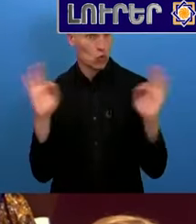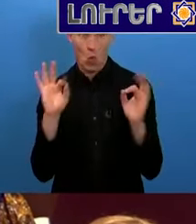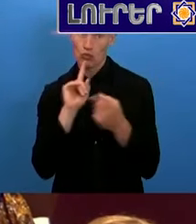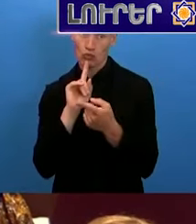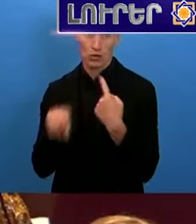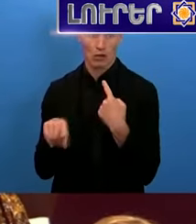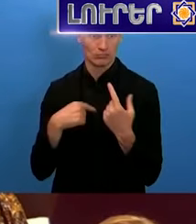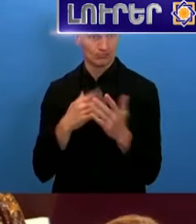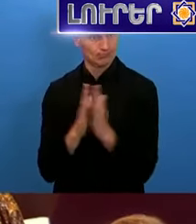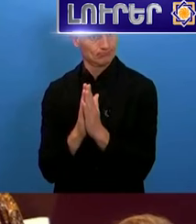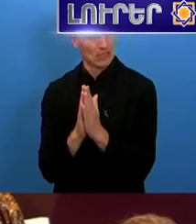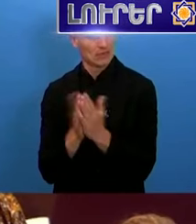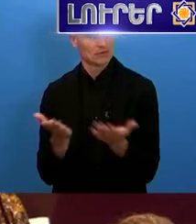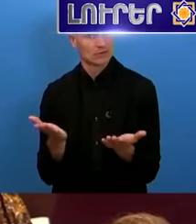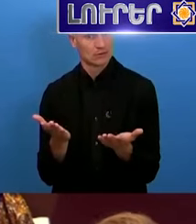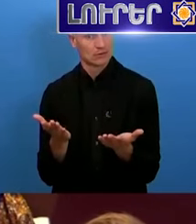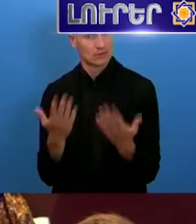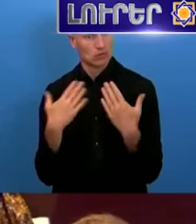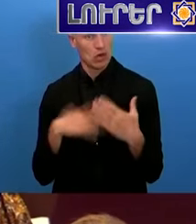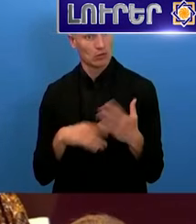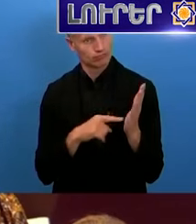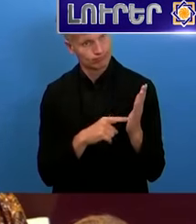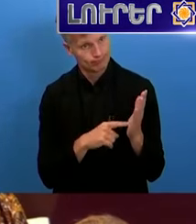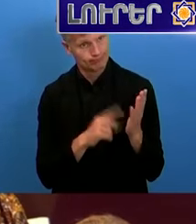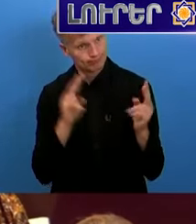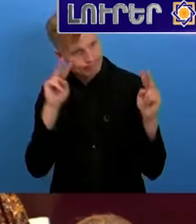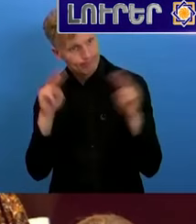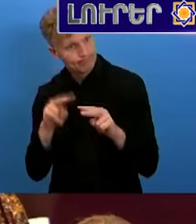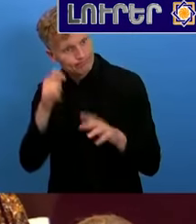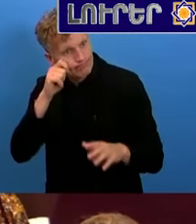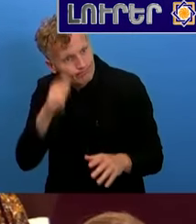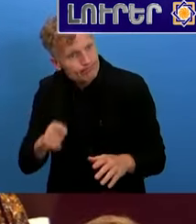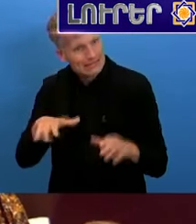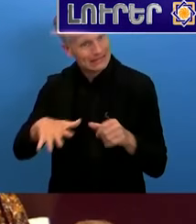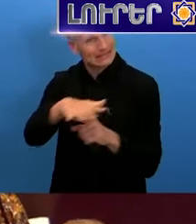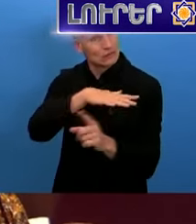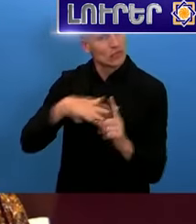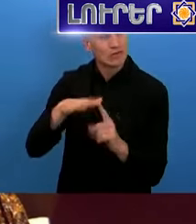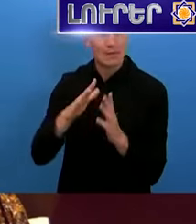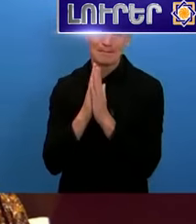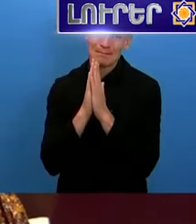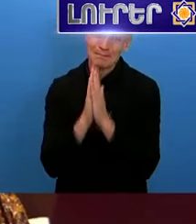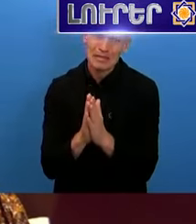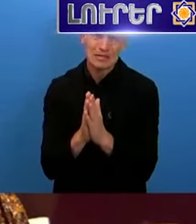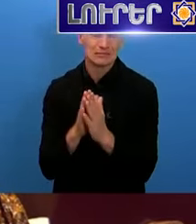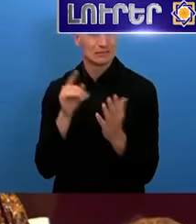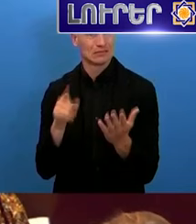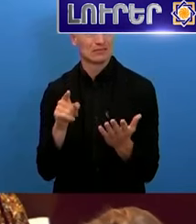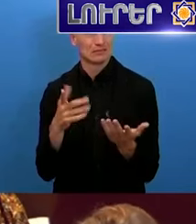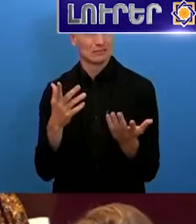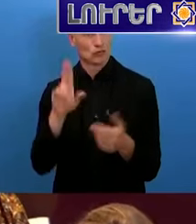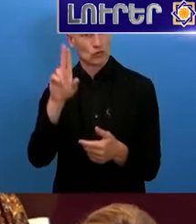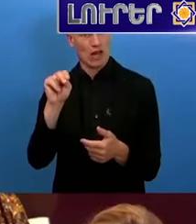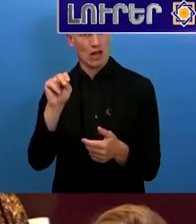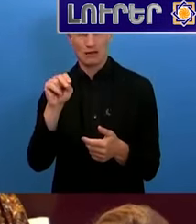դուք սաղդ ու վեր ներկայեք ստեղ անցյալ տարվա ամիջական վկանը քիլալ իմ բողոք ու Արցախին բնակության էթնիկ զտումների վերը սոր